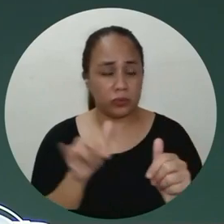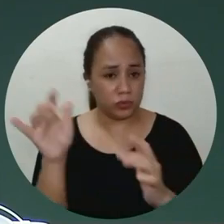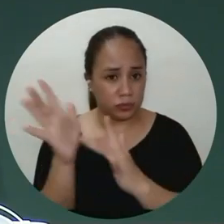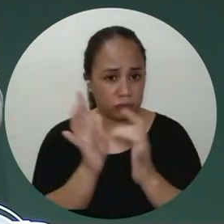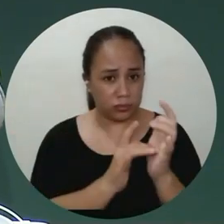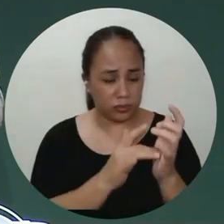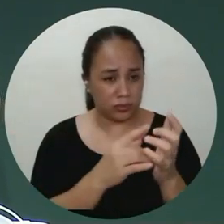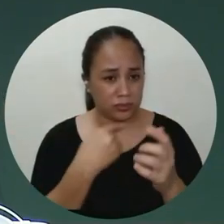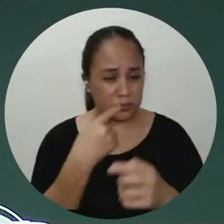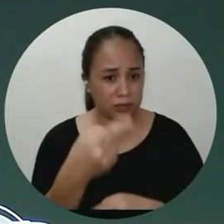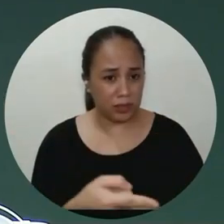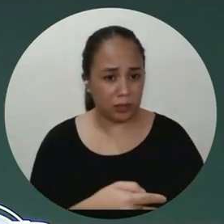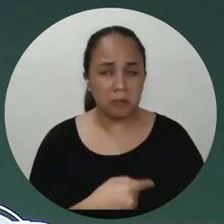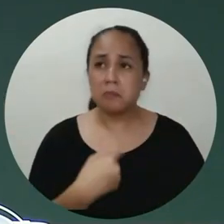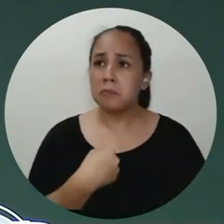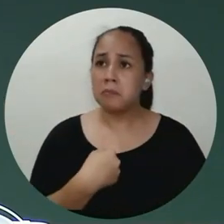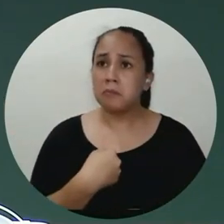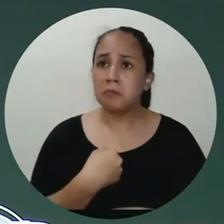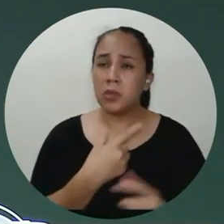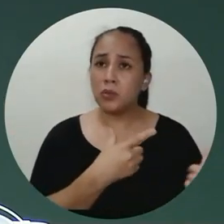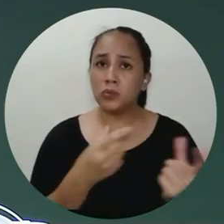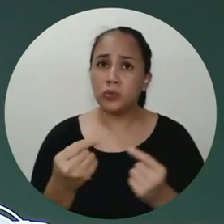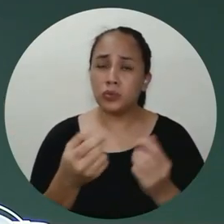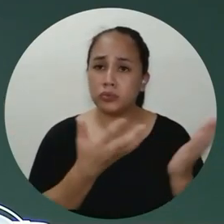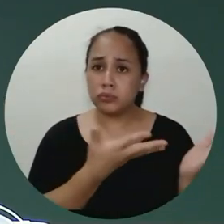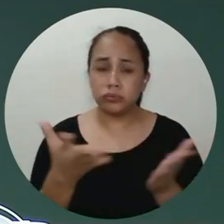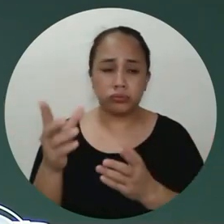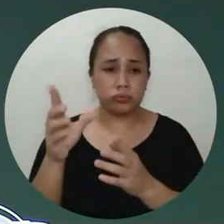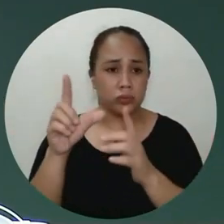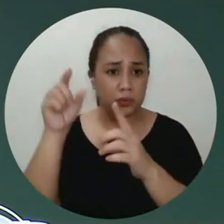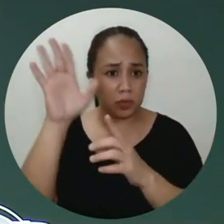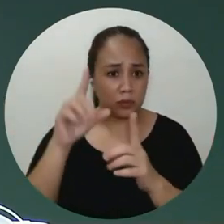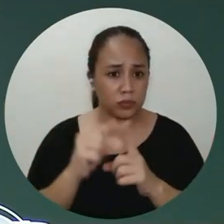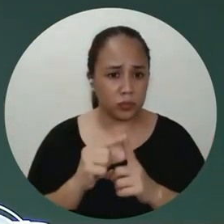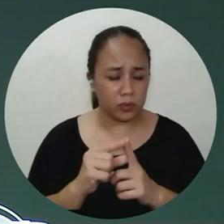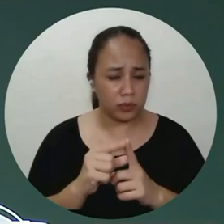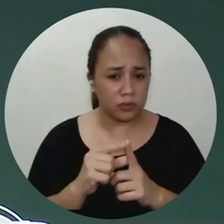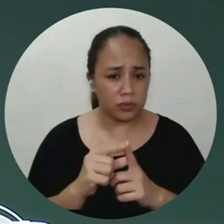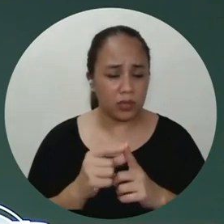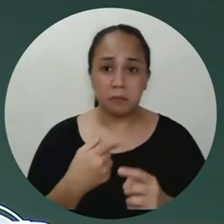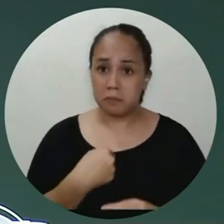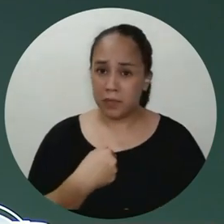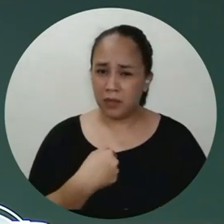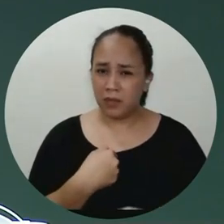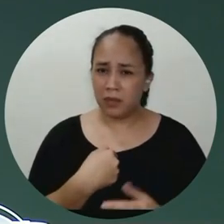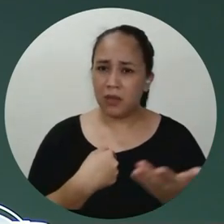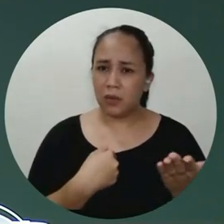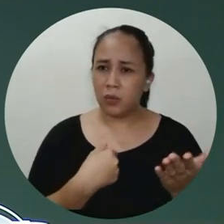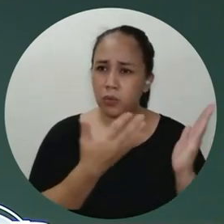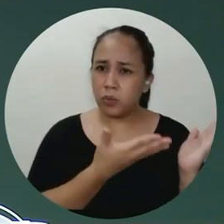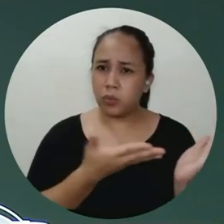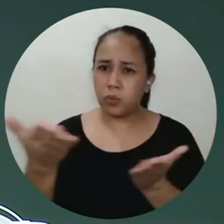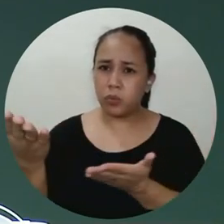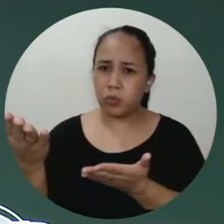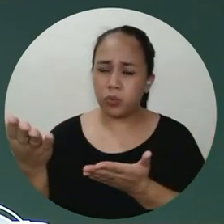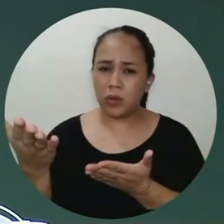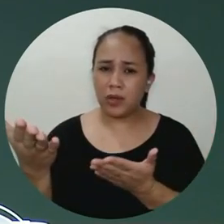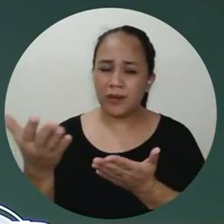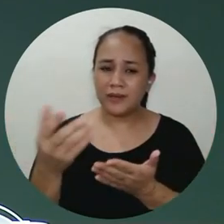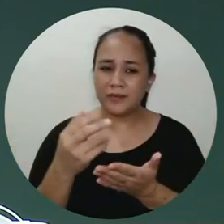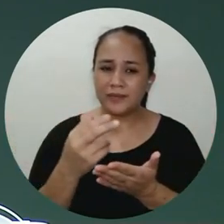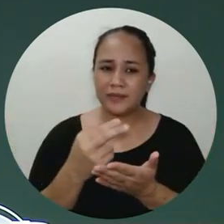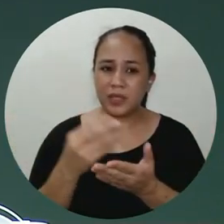하느냐고요? Am I the one who does and carries out the work of God? 교회 직분을 내가 맡아서 내가 합니까? Am I the one who carries out the positions that have been given to me